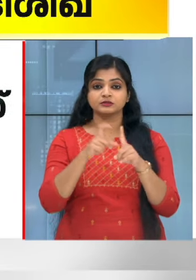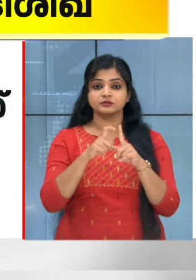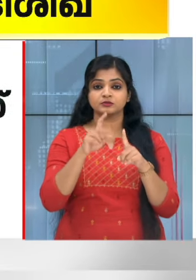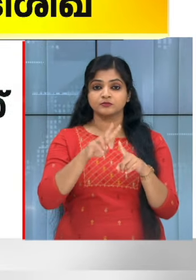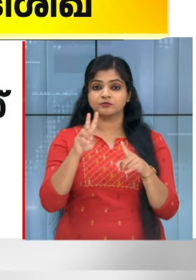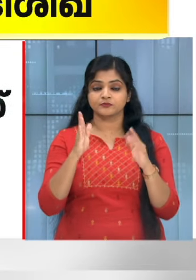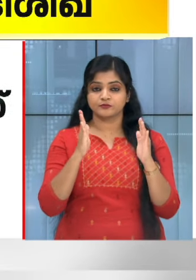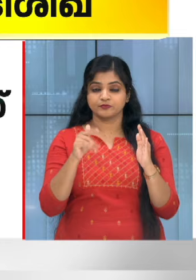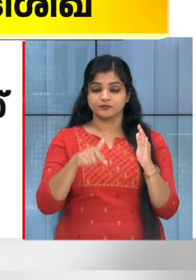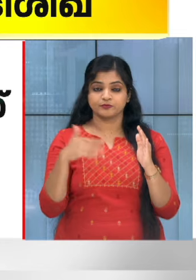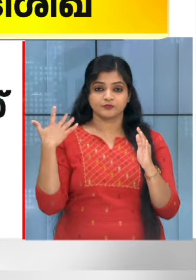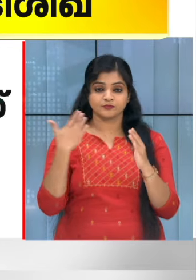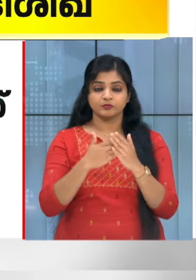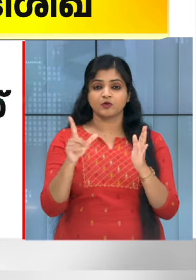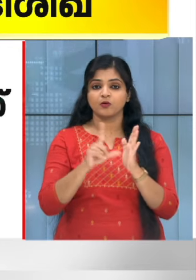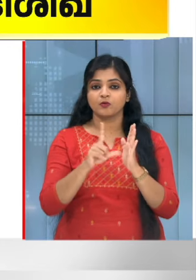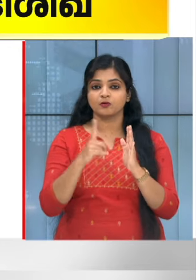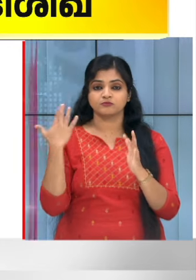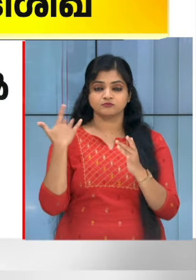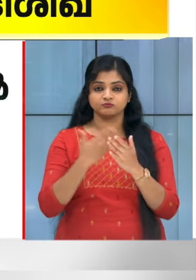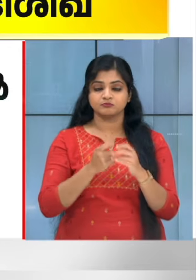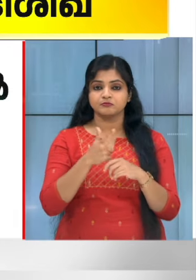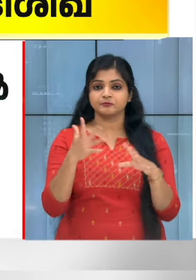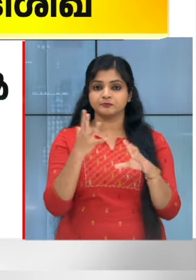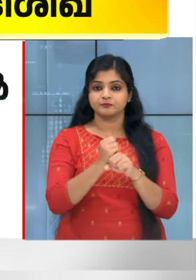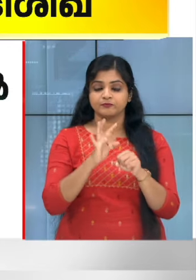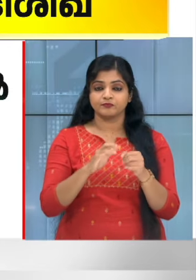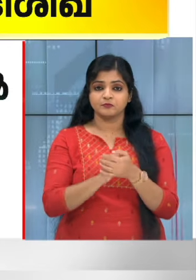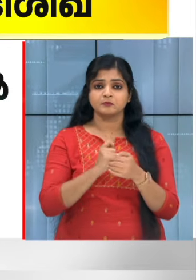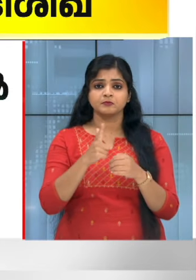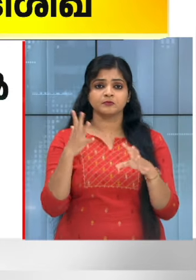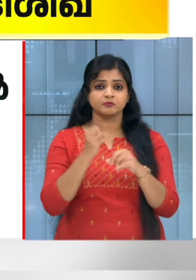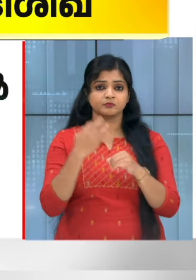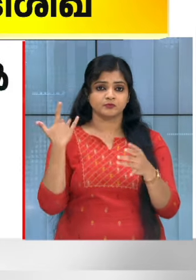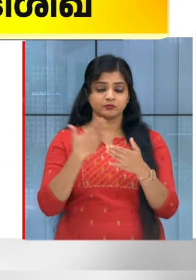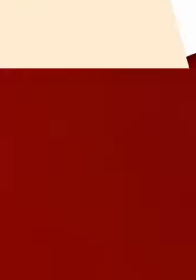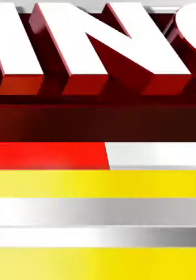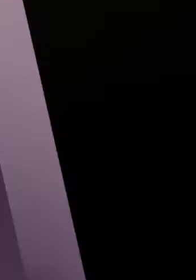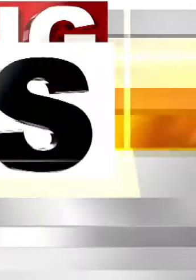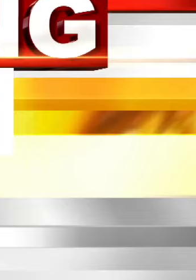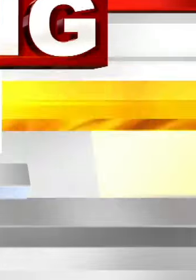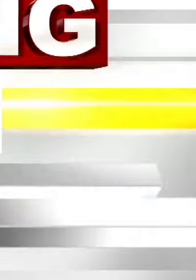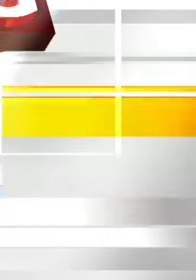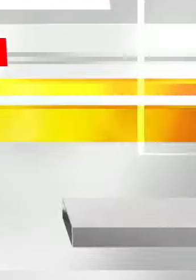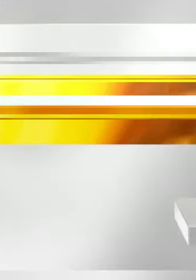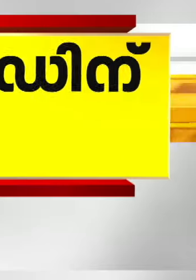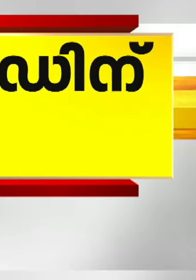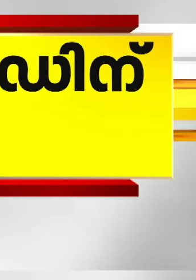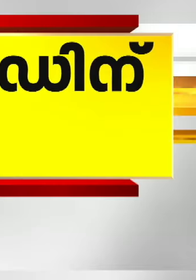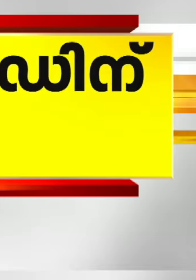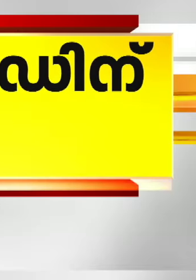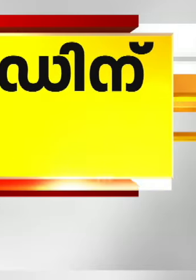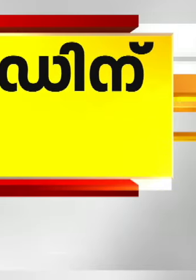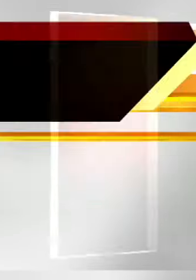ഡിസംബർ മാസം വരെയുള്ള കടത്തിന്റെ കണക്ക്. തുക നൽകാത്തതിനെ തുടർന്ന് ഇന്നു മുതൽ ആ സാധനങ്ങൾ വിതരണം ചെയ്യില്ല എന്ന് കൺസ്യൂമർ ഫെഡ് അറിയിച്ചിട്ടുണ്ട്.